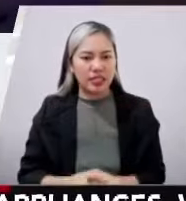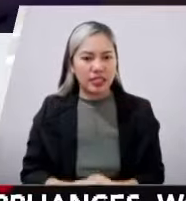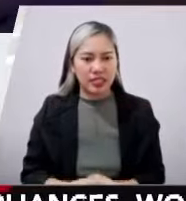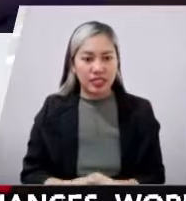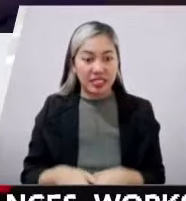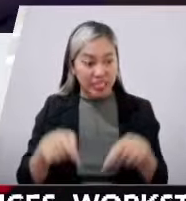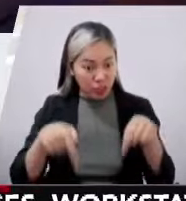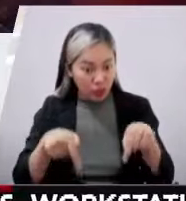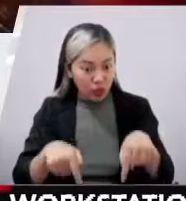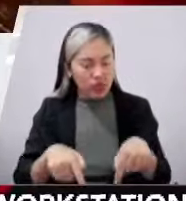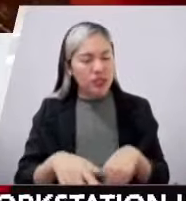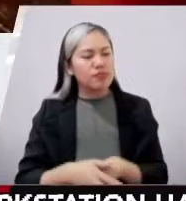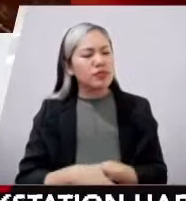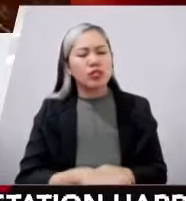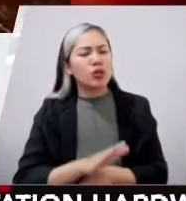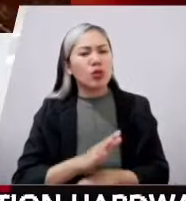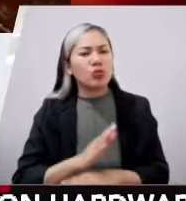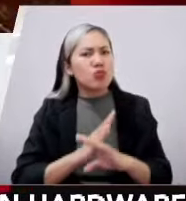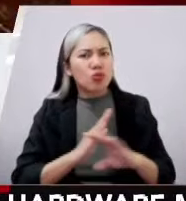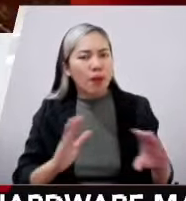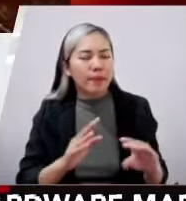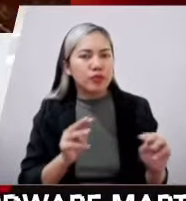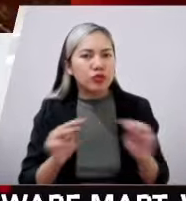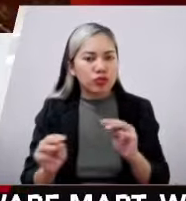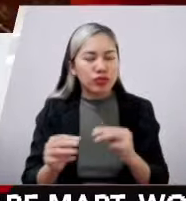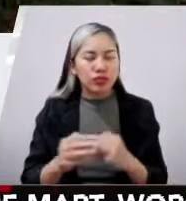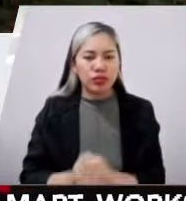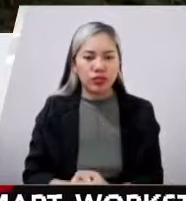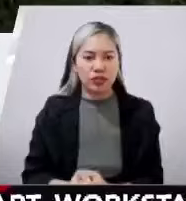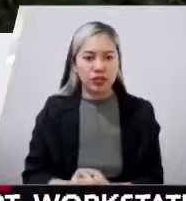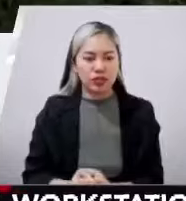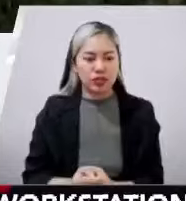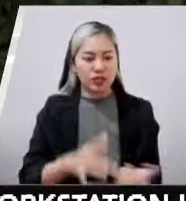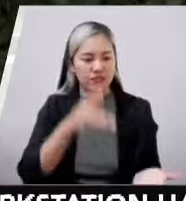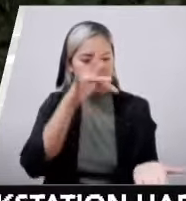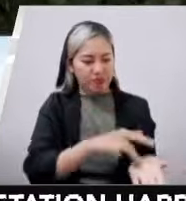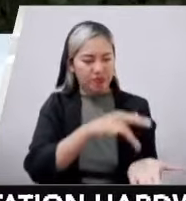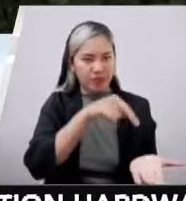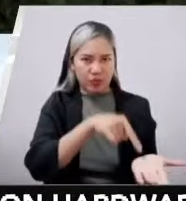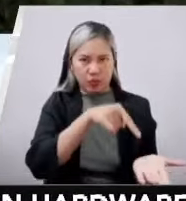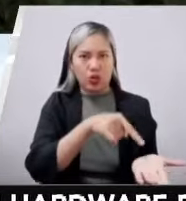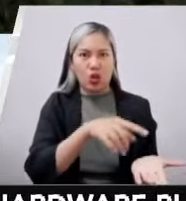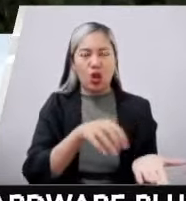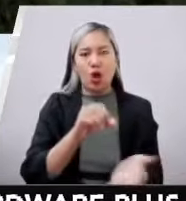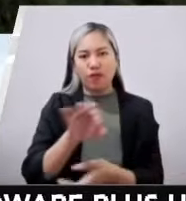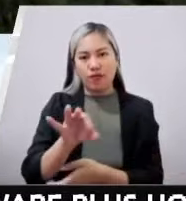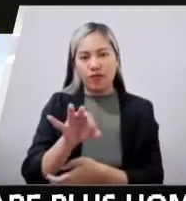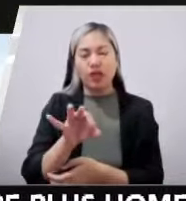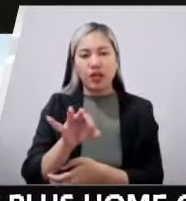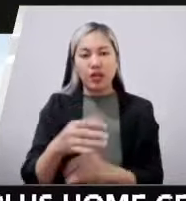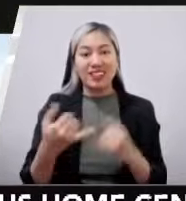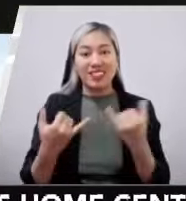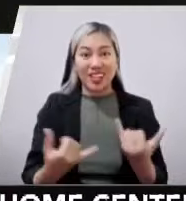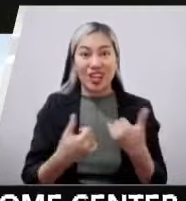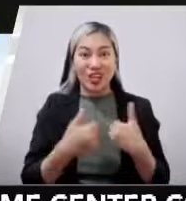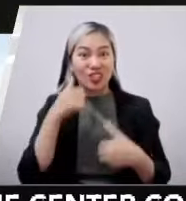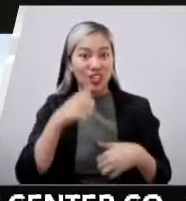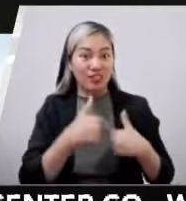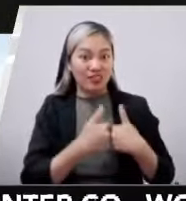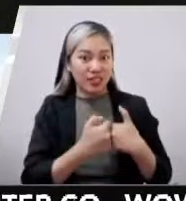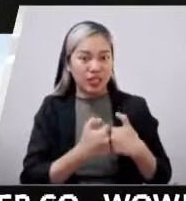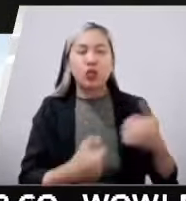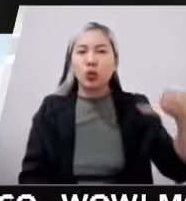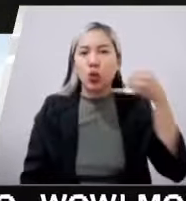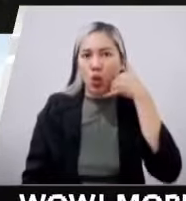kang gagalaw. Then pinatay na yung call. Doon na raw tumawag ang girlfriend ng biktima sa Baras Police Station